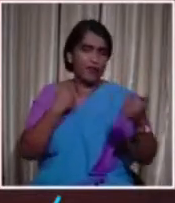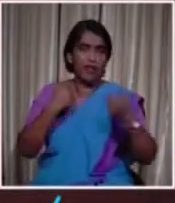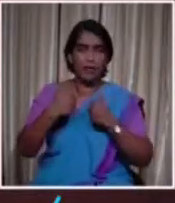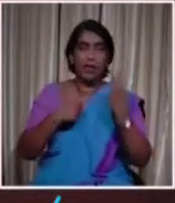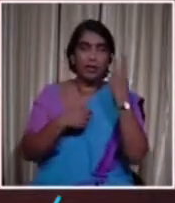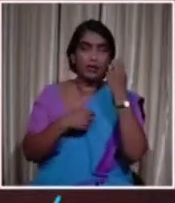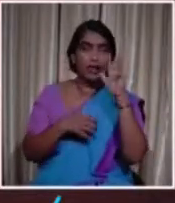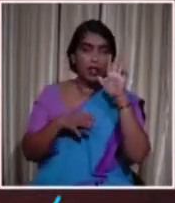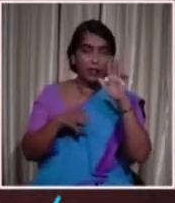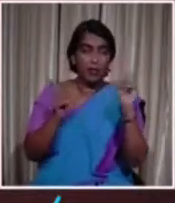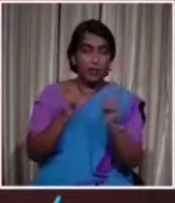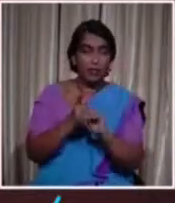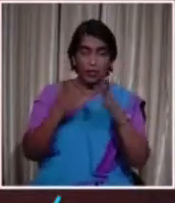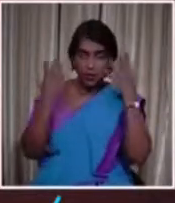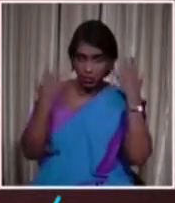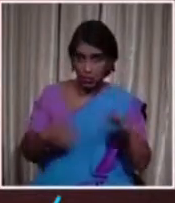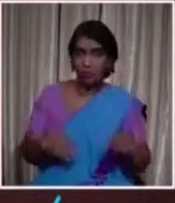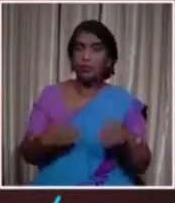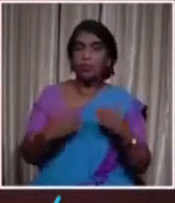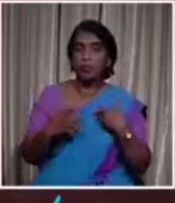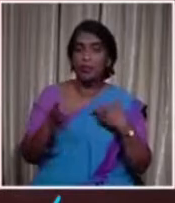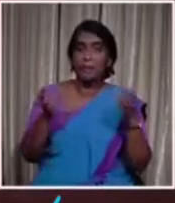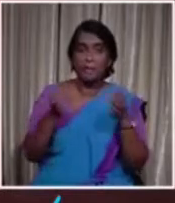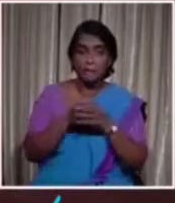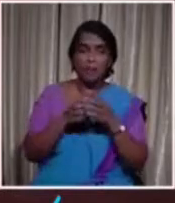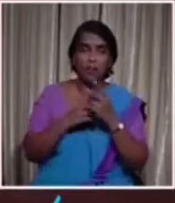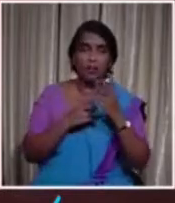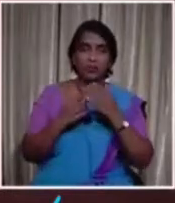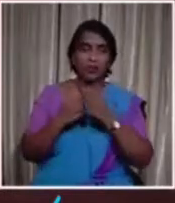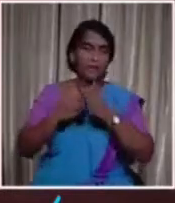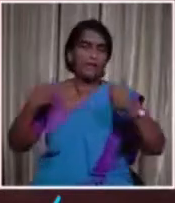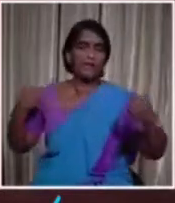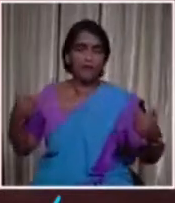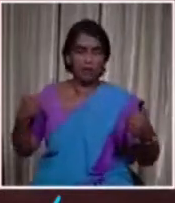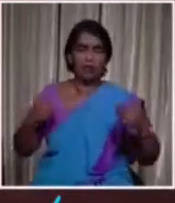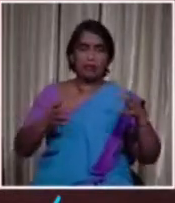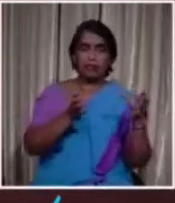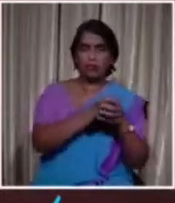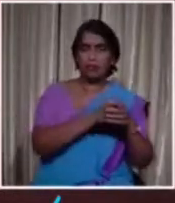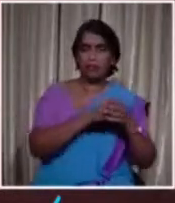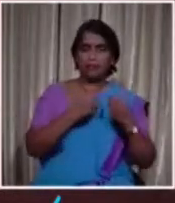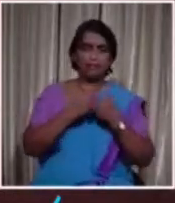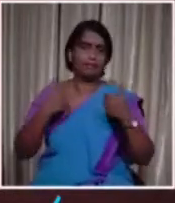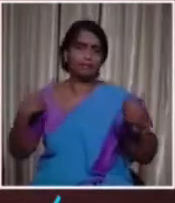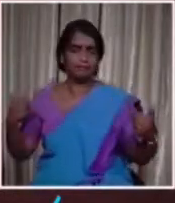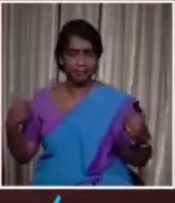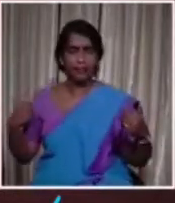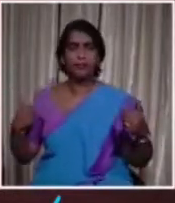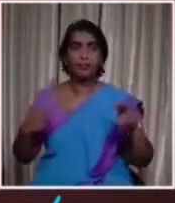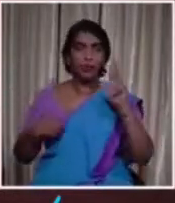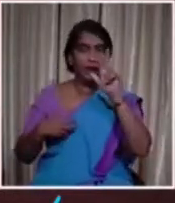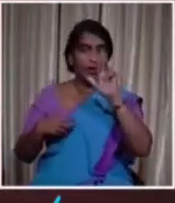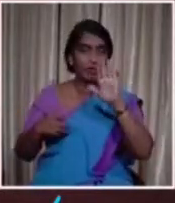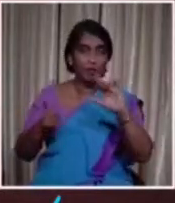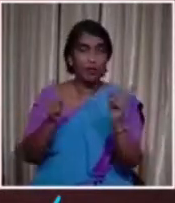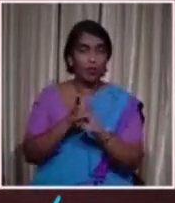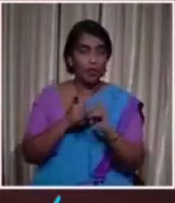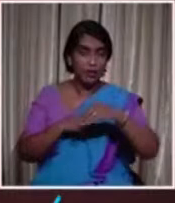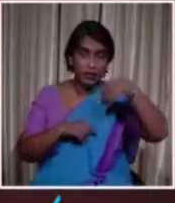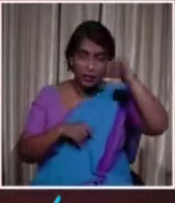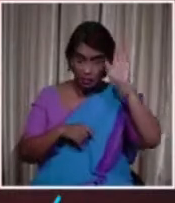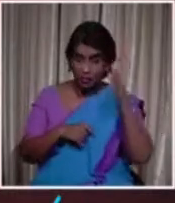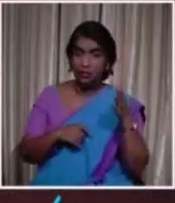2009 යුද්ධ ඉවර කරනකොට පක්ෂ කීපයක් වෙන පැත්තේ පක්ෂ කීපයක් එක පැත්තට 89 කෝලාහලය